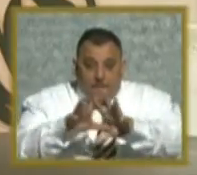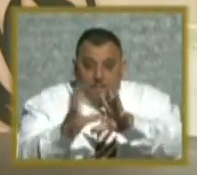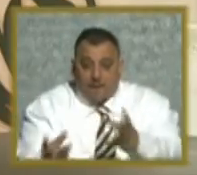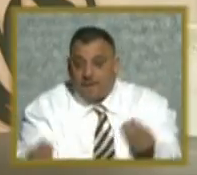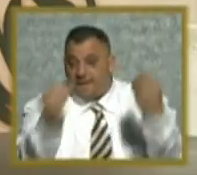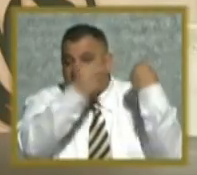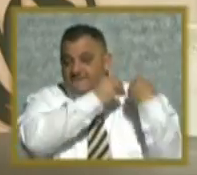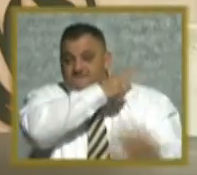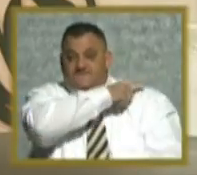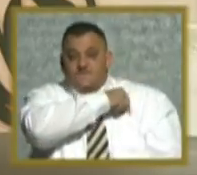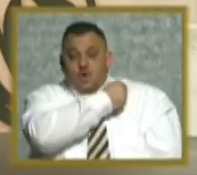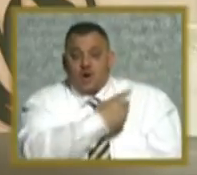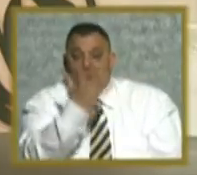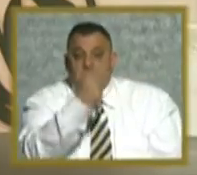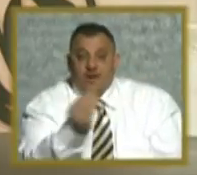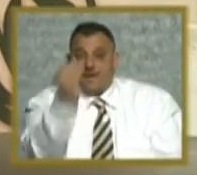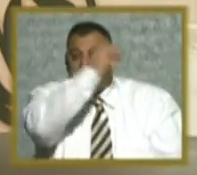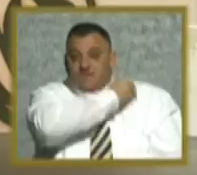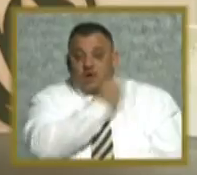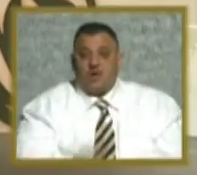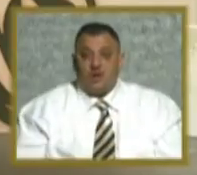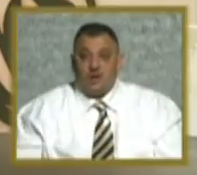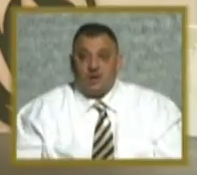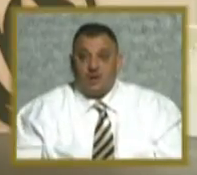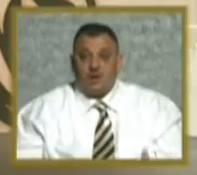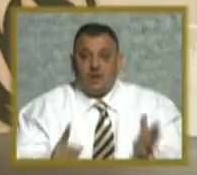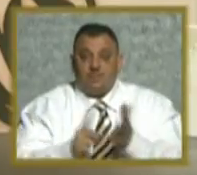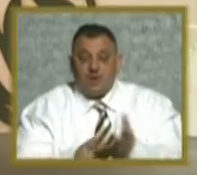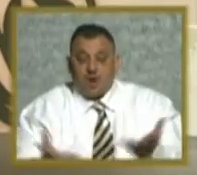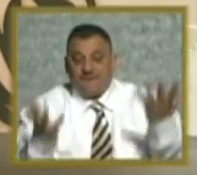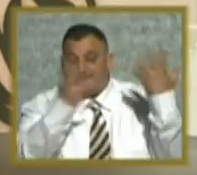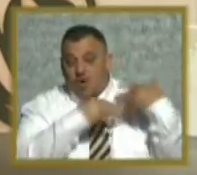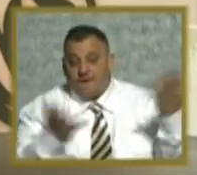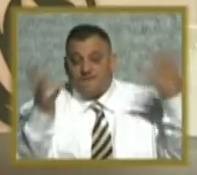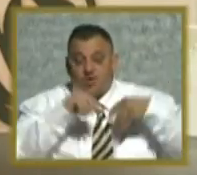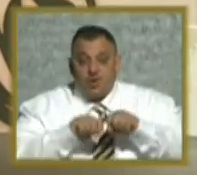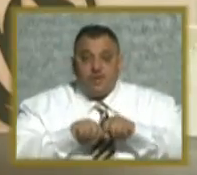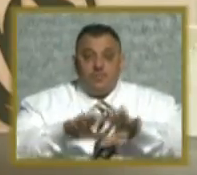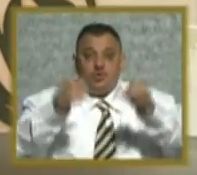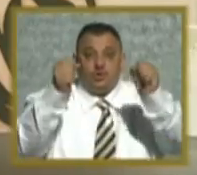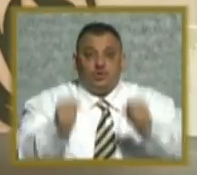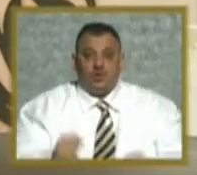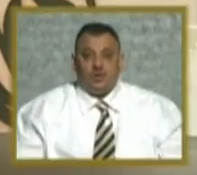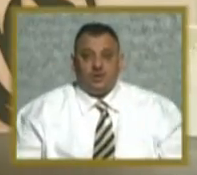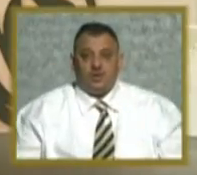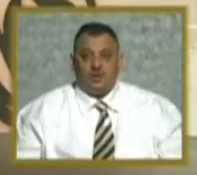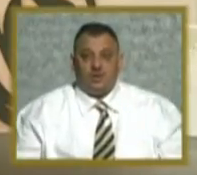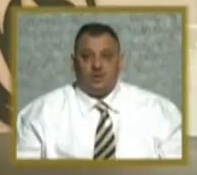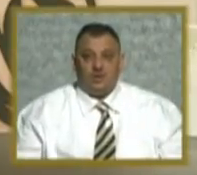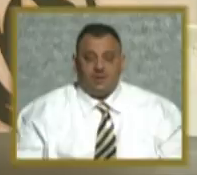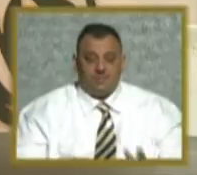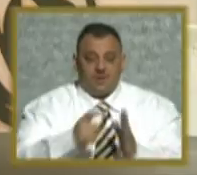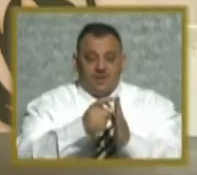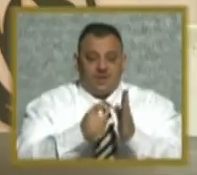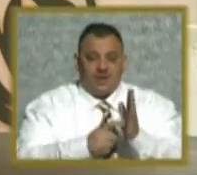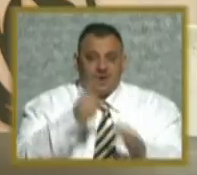على عدد من وصلهم. فكلما اتسع نطاق الشر كلما كثرت السيئات على الإنسان. وقاعدة الشريعة